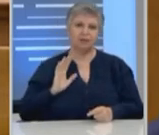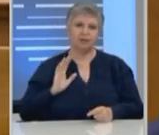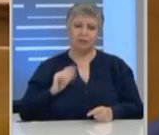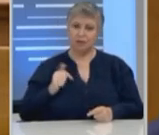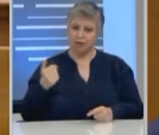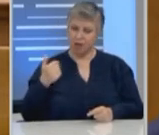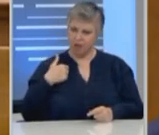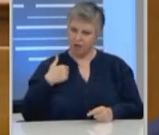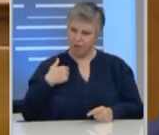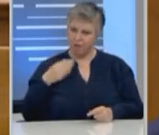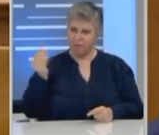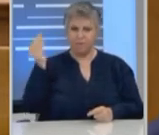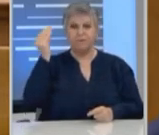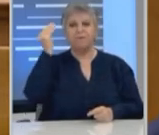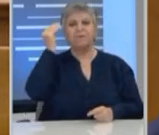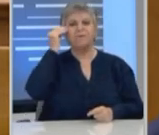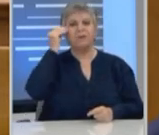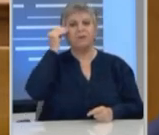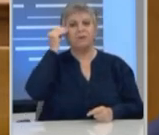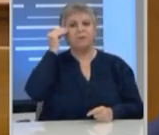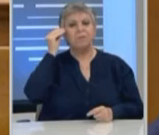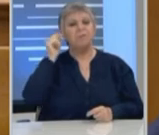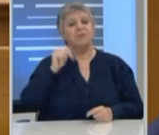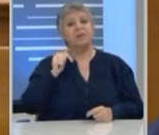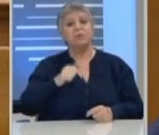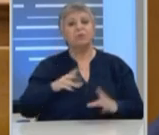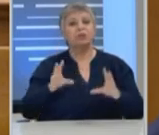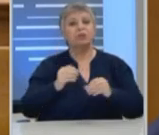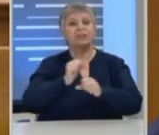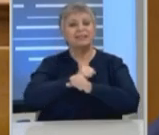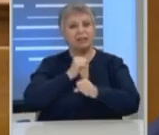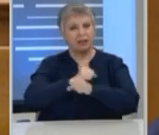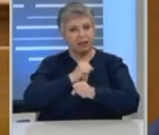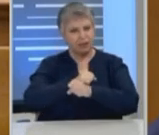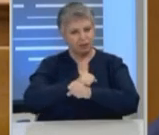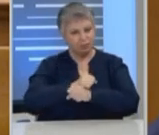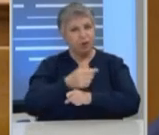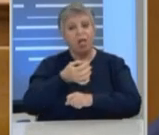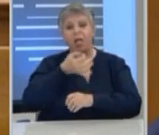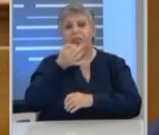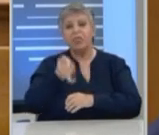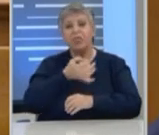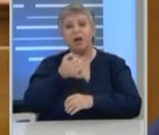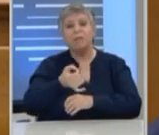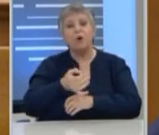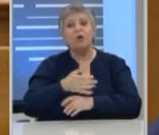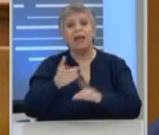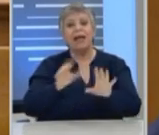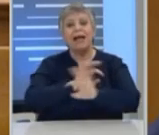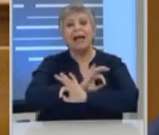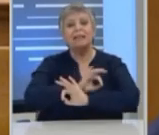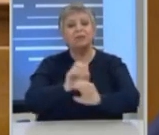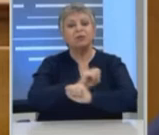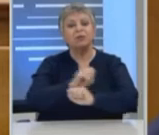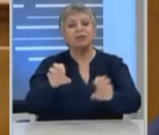σας και μάλιστα θα ζητήσω και από τους συνεργάτες μου να ετοιμάσουν από τώρα τα σποτς των